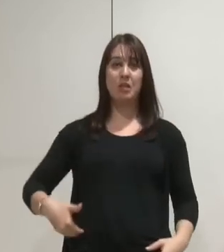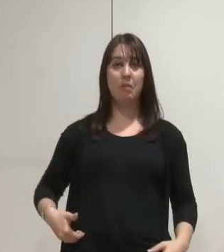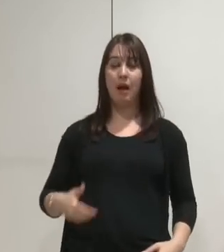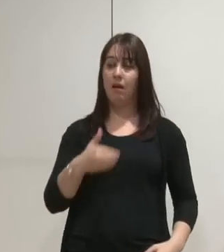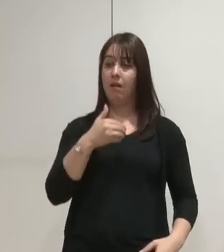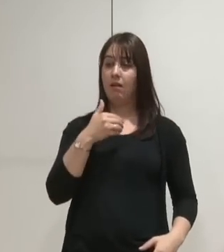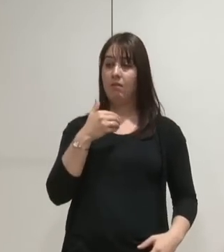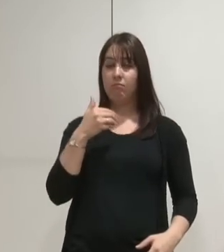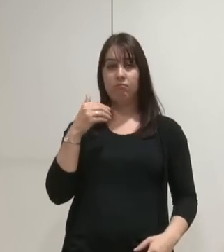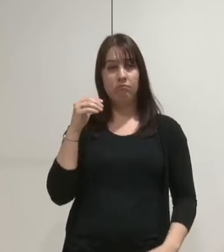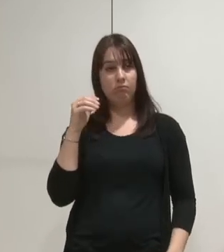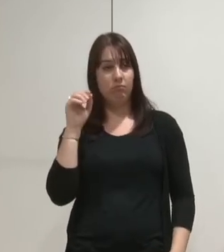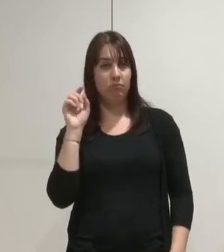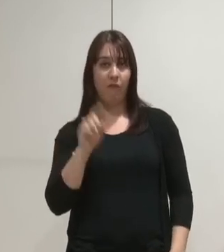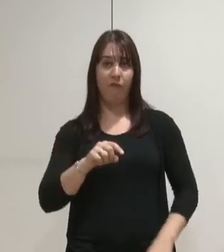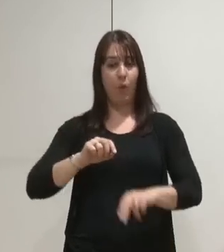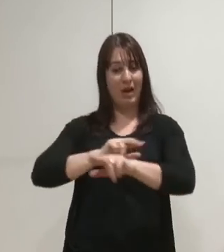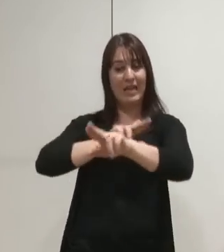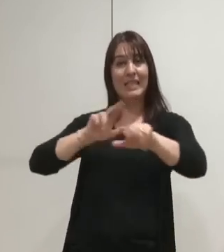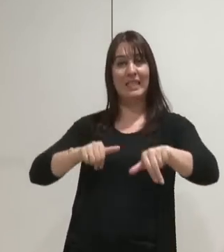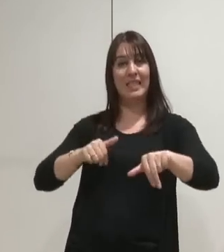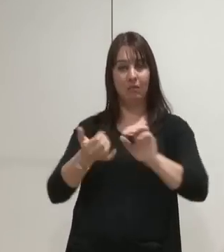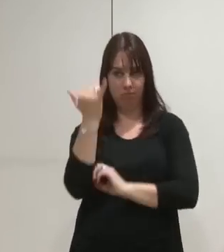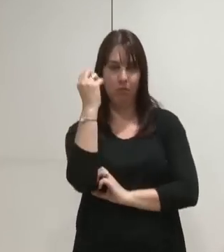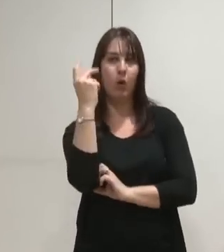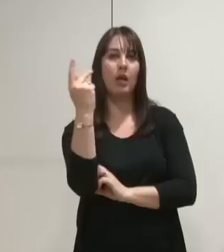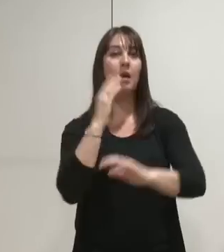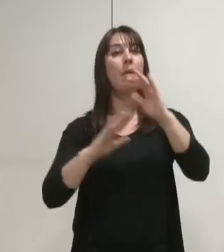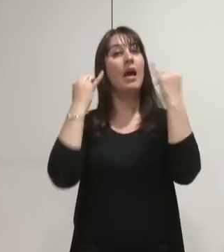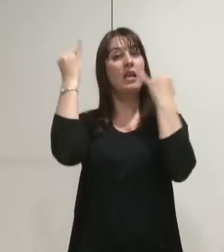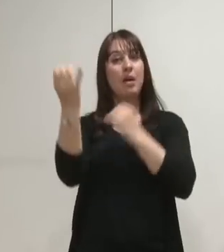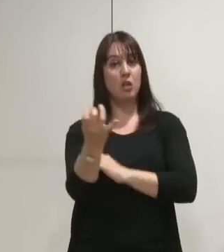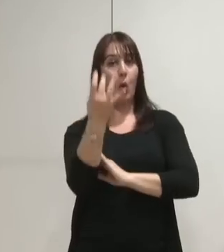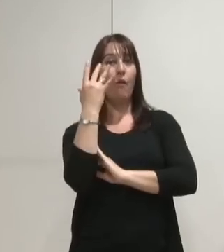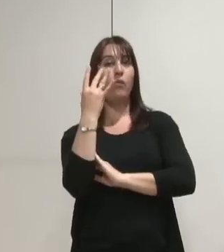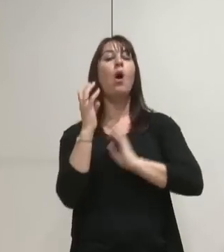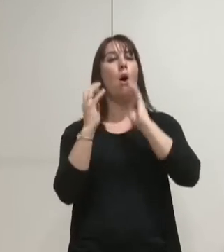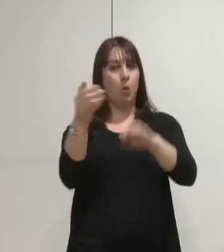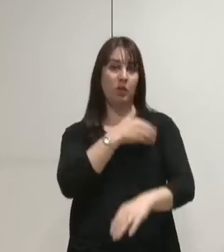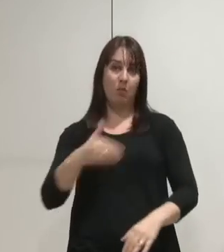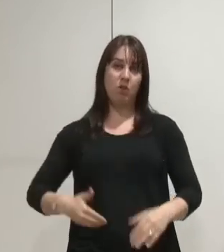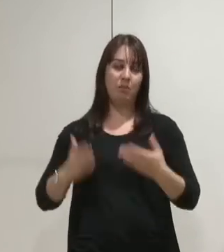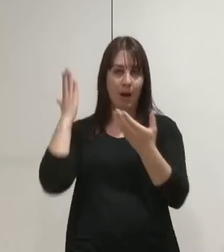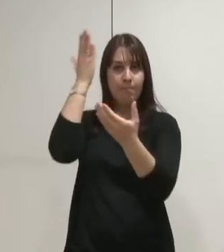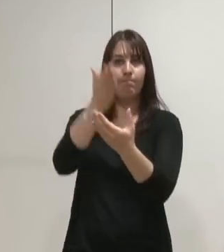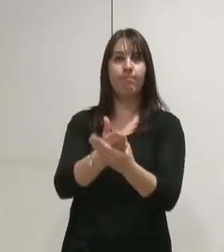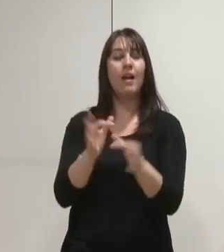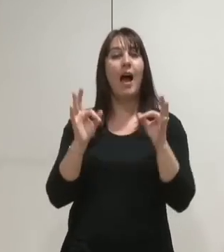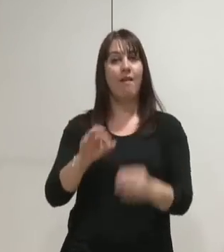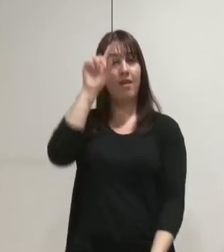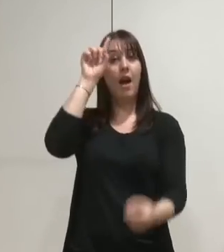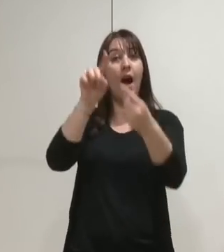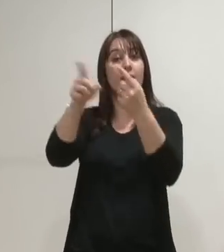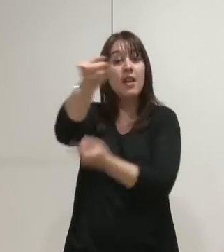que sur l'autorisation de le signer mais en cas de refus celui-ci doit intervenir pour un motif d'intérêt